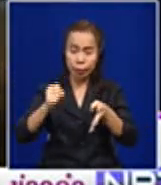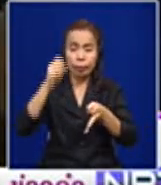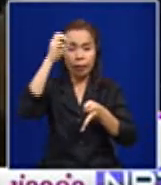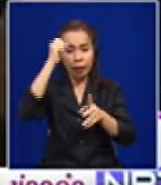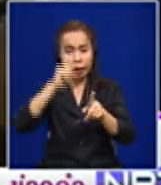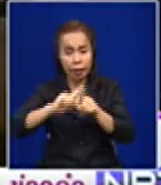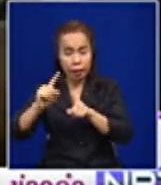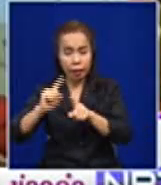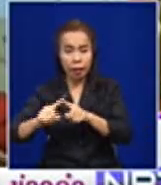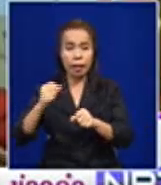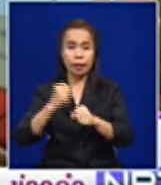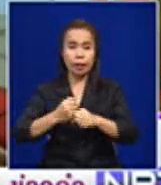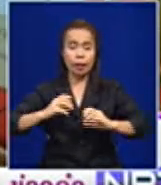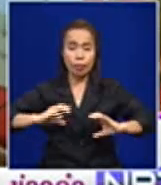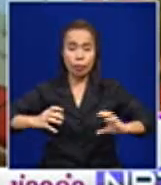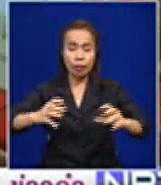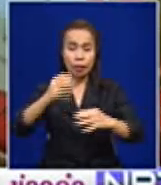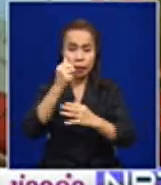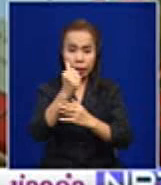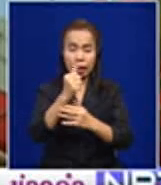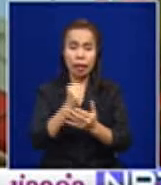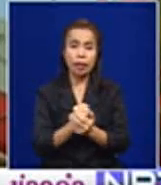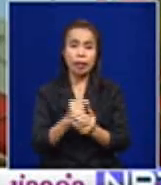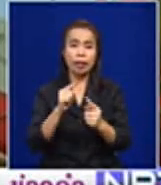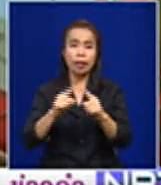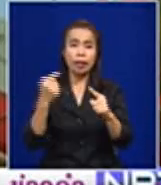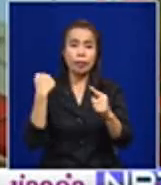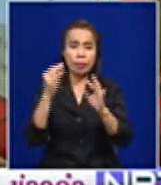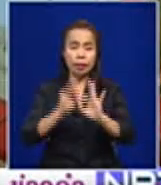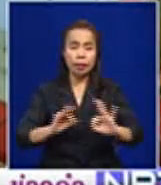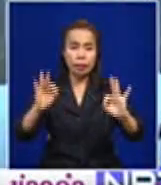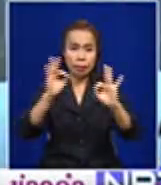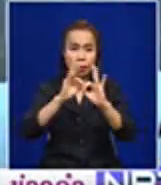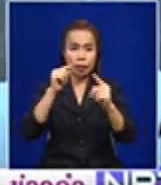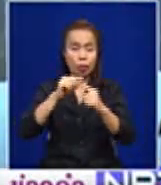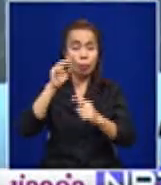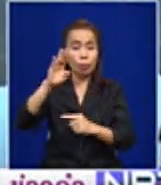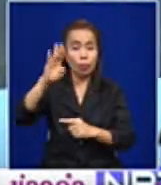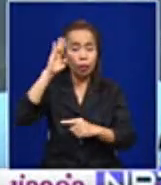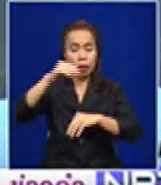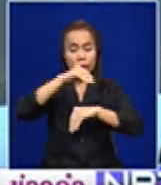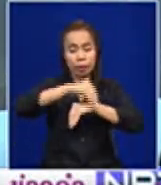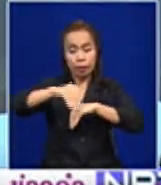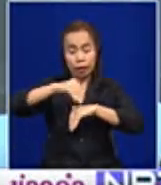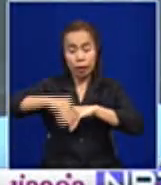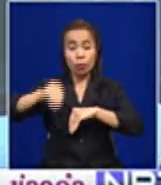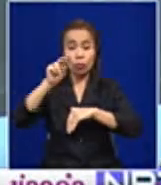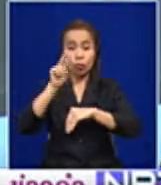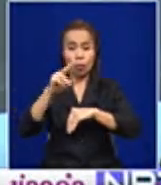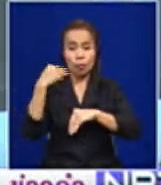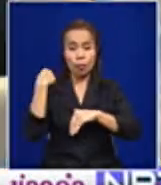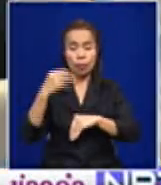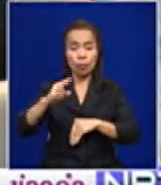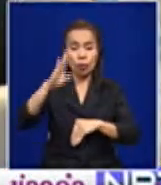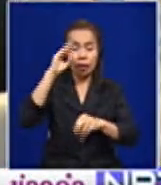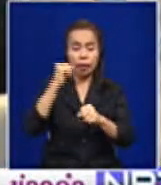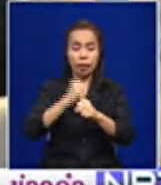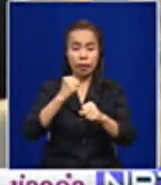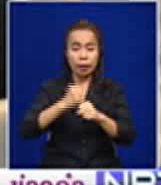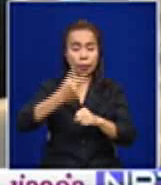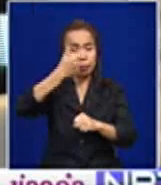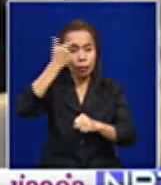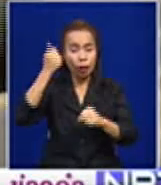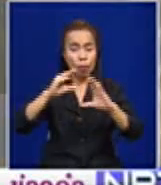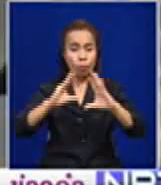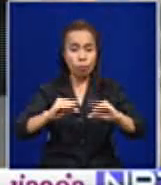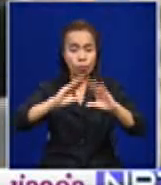ผลิตยางรถยนต์เกษตรกรรมที่ใหญ่ที่สุดในภูมิภาคอาเซียนโดยมีบริษัทในเครือ 2บริษัทคือบริษัทยางโอตานิจำกัดและบริษัท